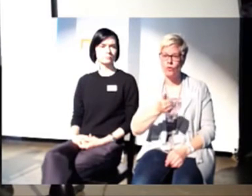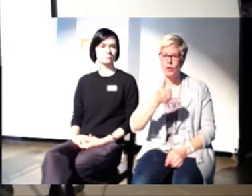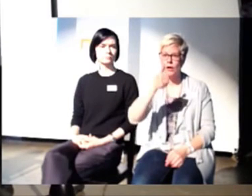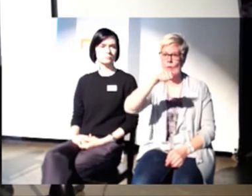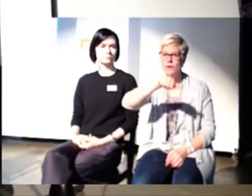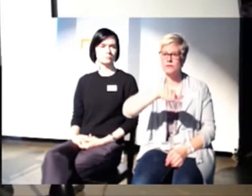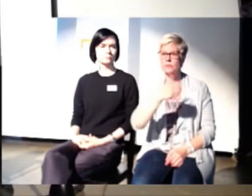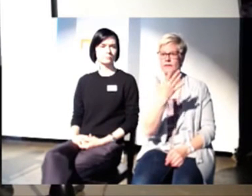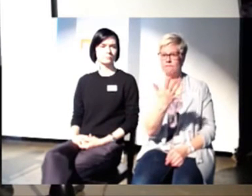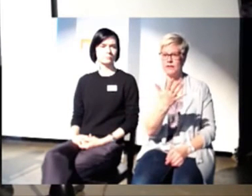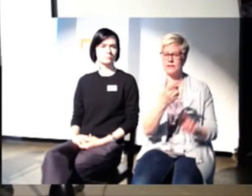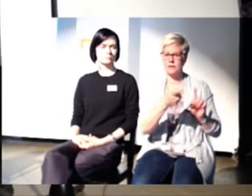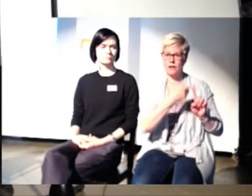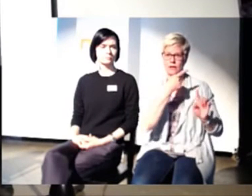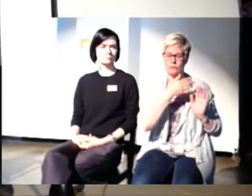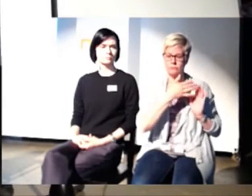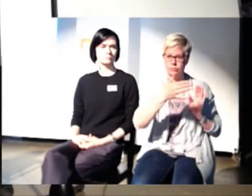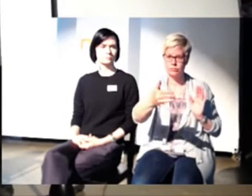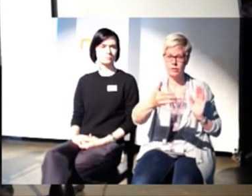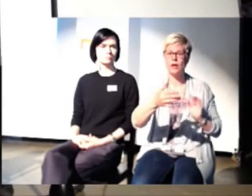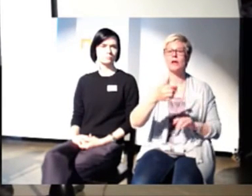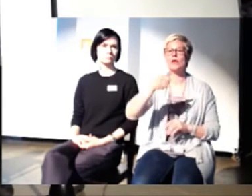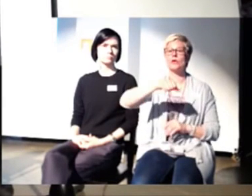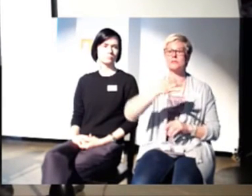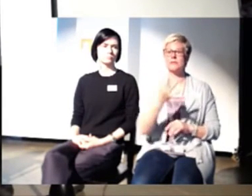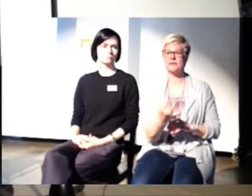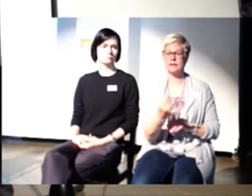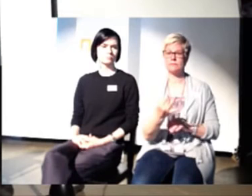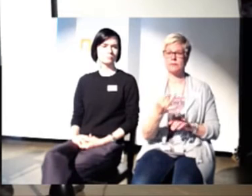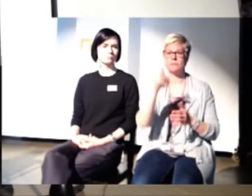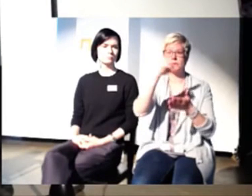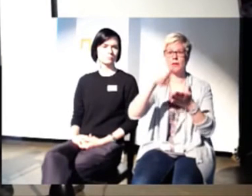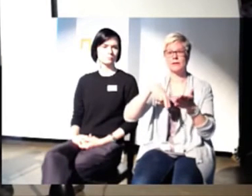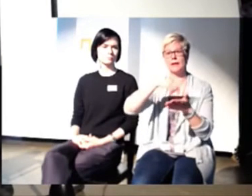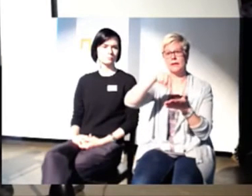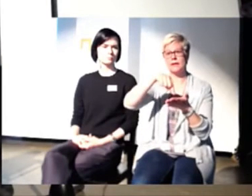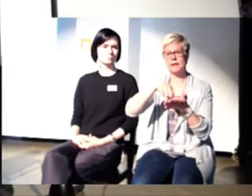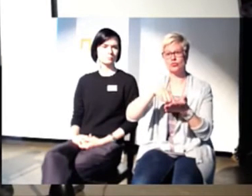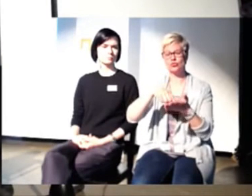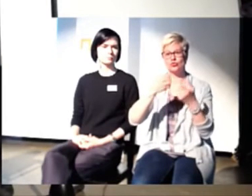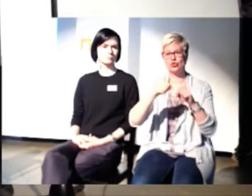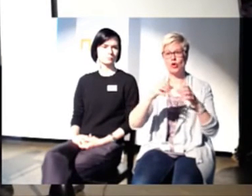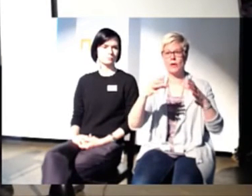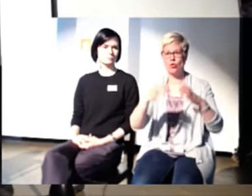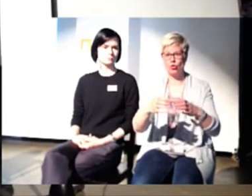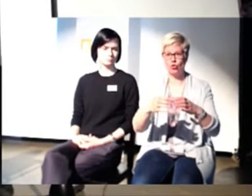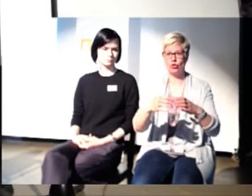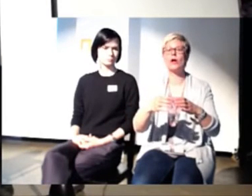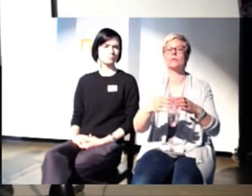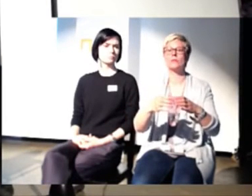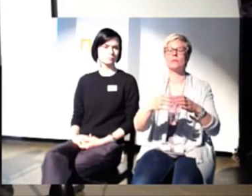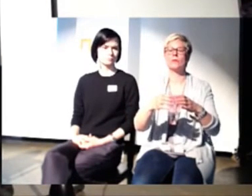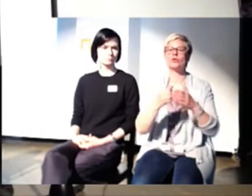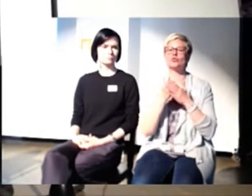95 lähtien, eli 97 lähtien taiteen keskustoiminta. Nykyinen taide on tukenut sekä